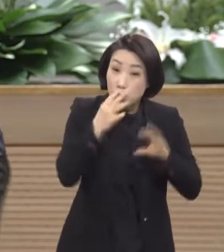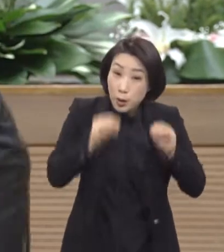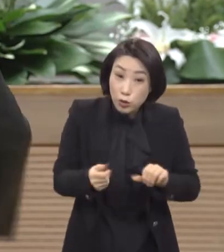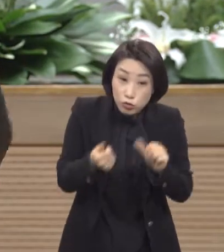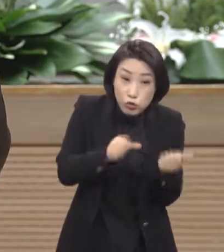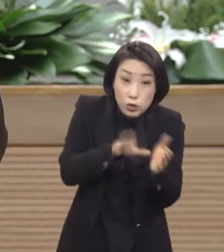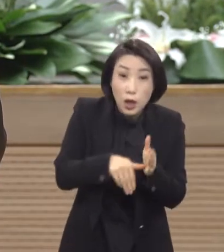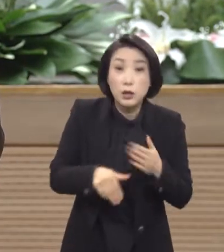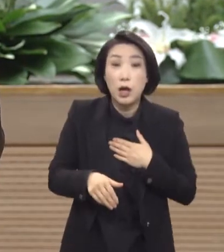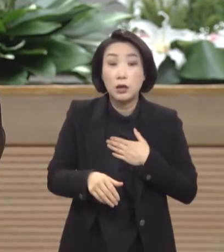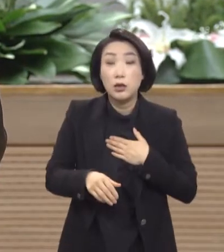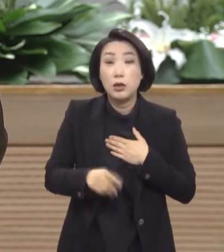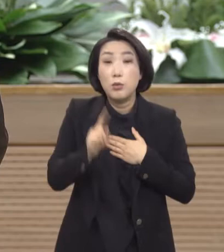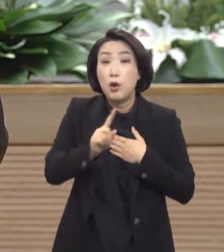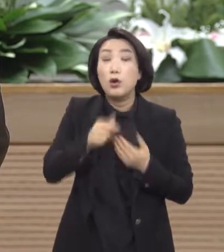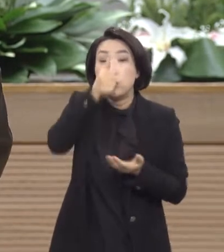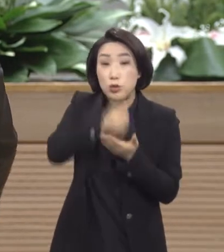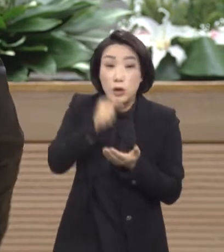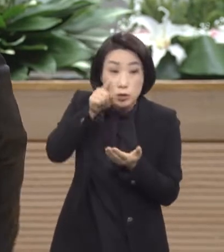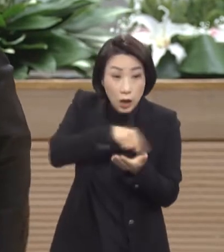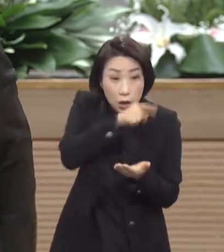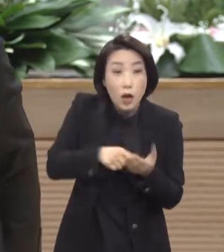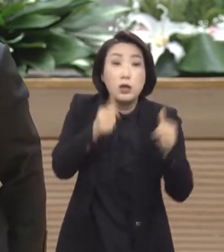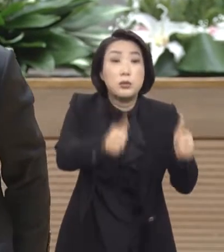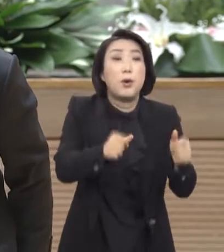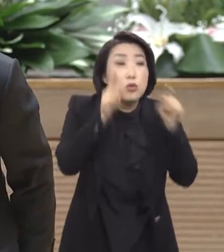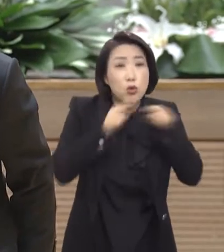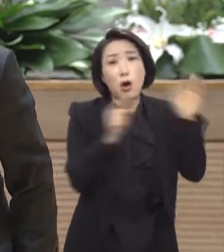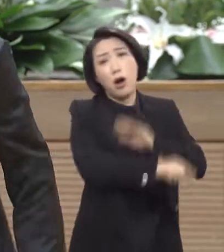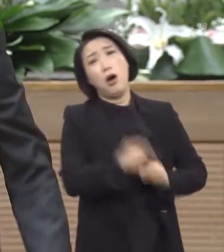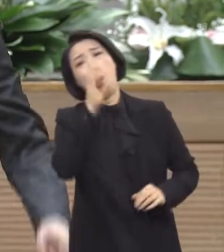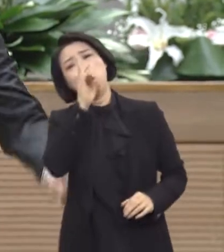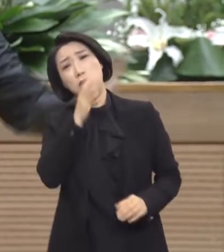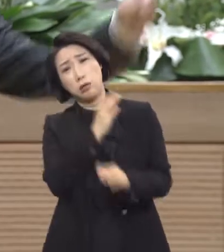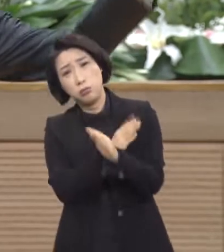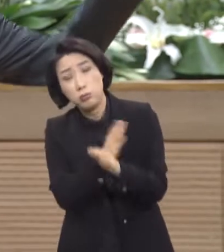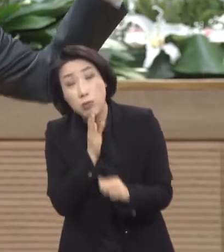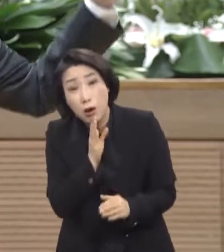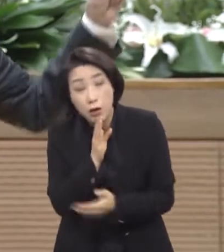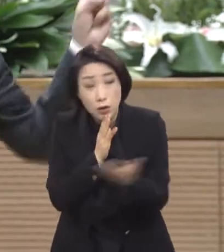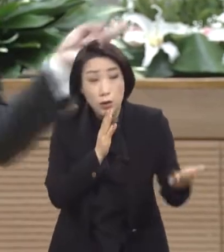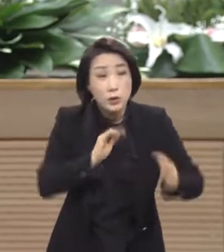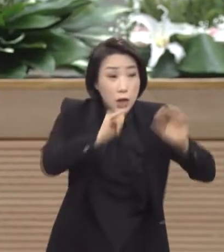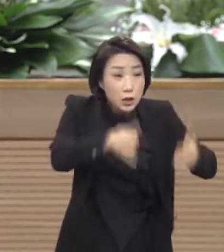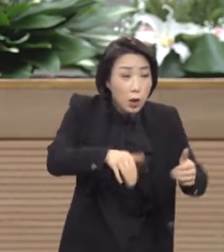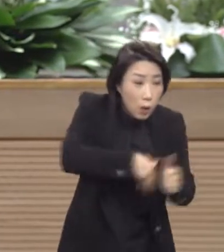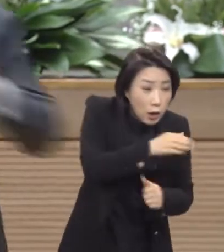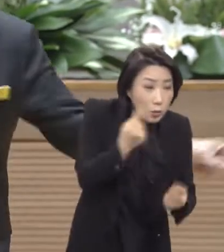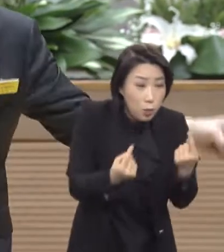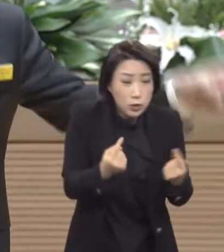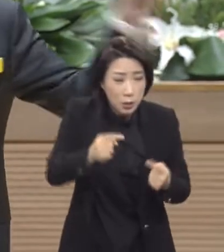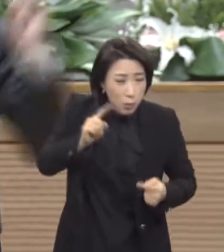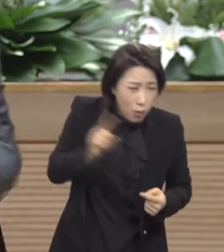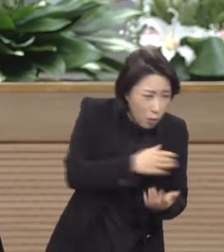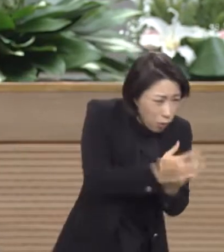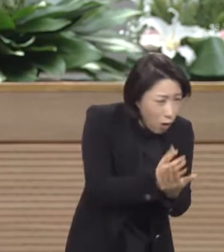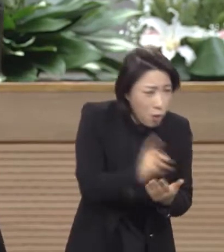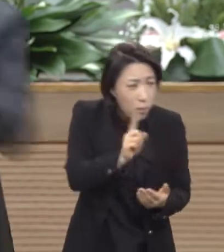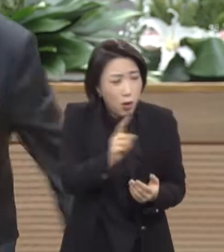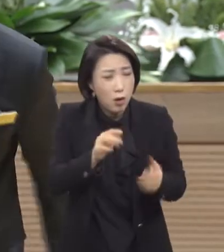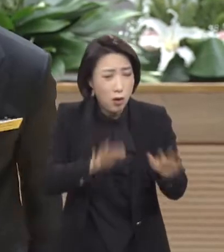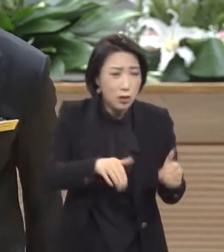그날에 그 죄값으로 심판받고 지옥 가서는 안 되니까 세상의 어떤 환경보다 무엇보다